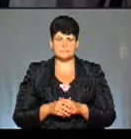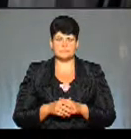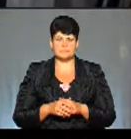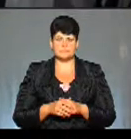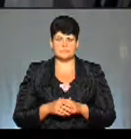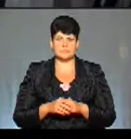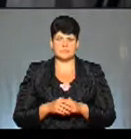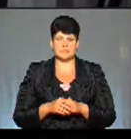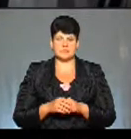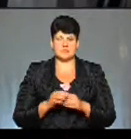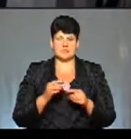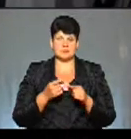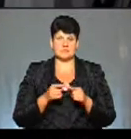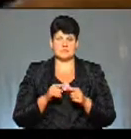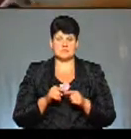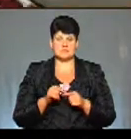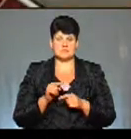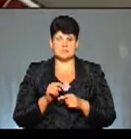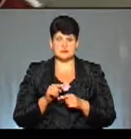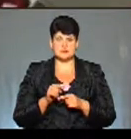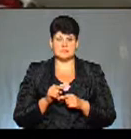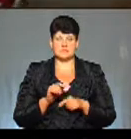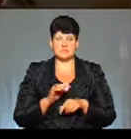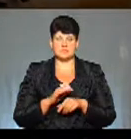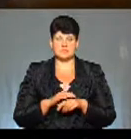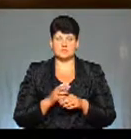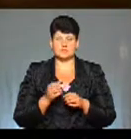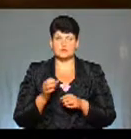Цей заклад фактично отримує нуль, тому що тут